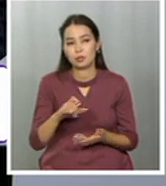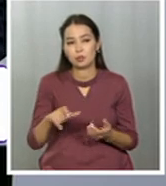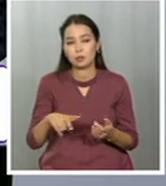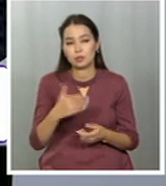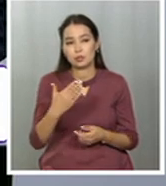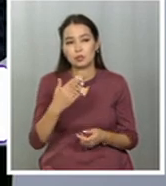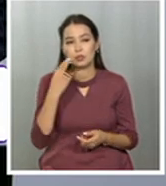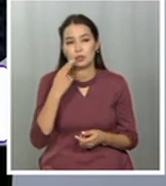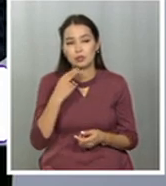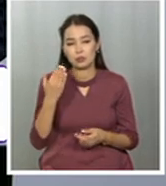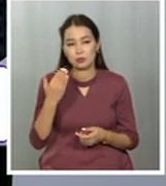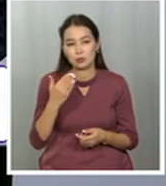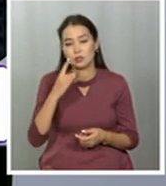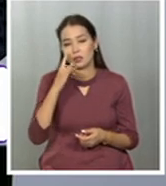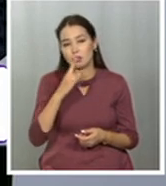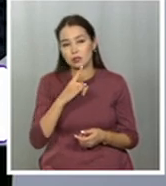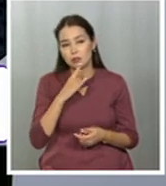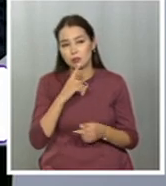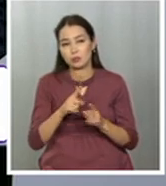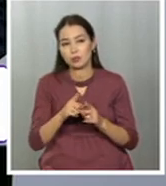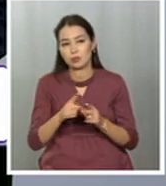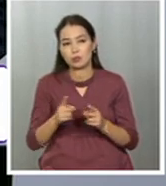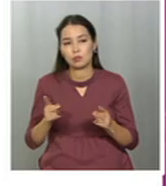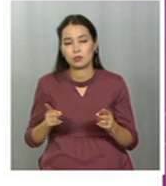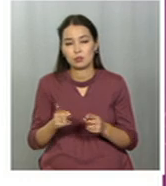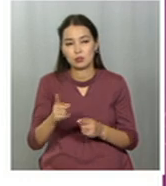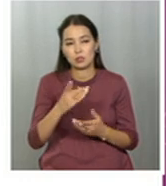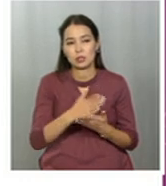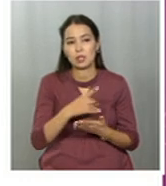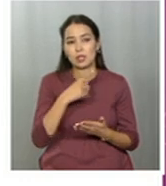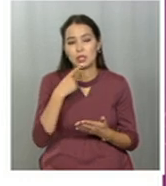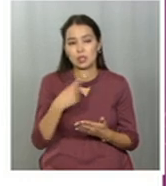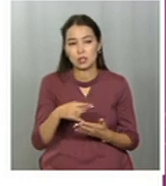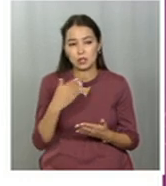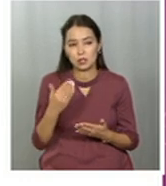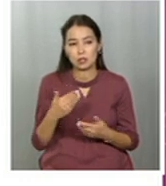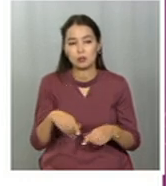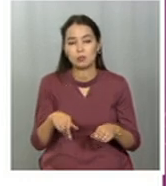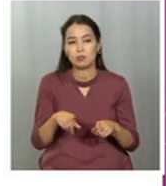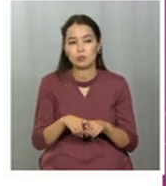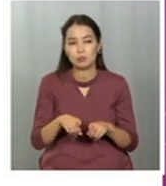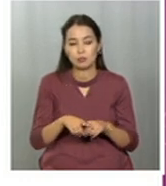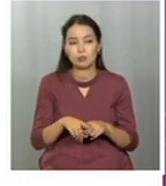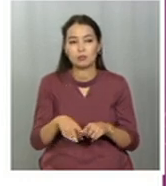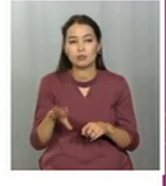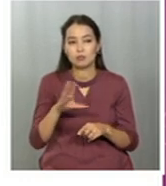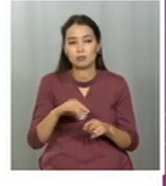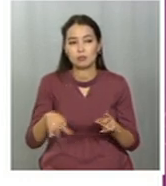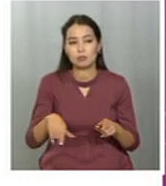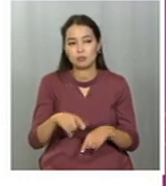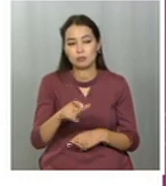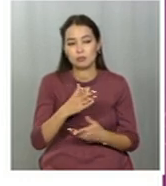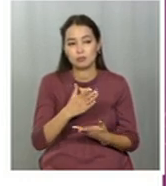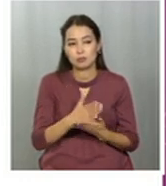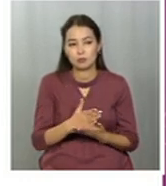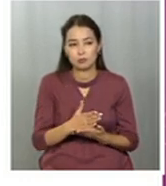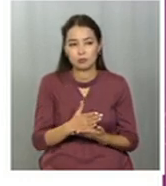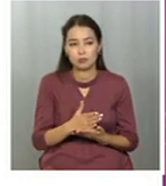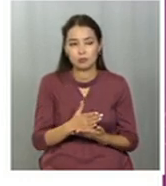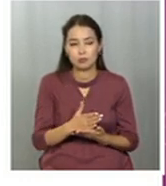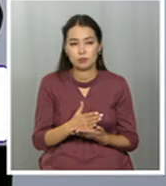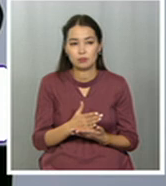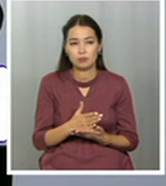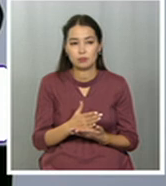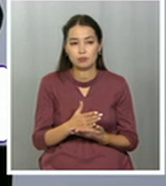арқылы Қазақстанға жалғасады. Ол Қазақстаннан Ресейге сол арқылы солтүстік мұзды мұхитқа барып өз суын құяды. Ал енді кейбір